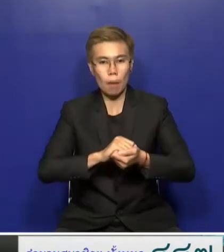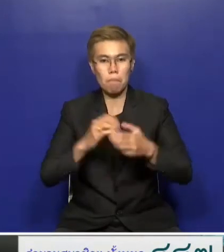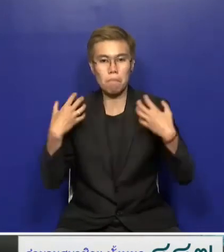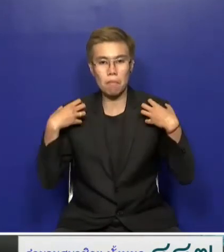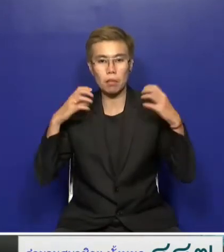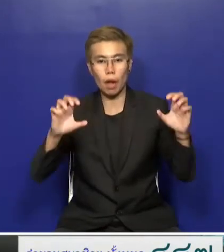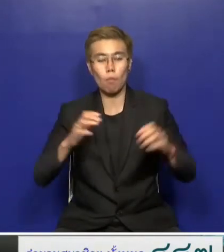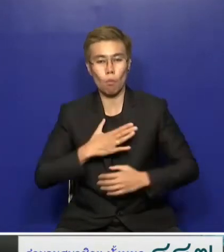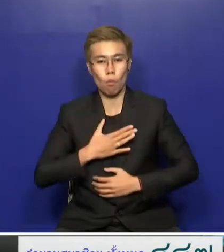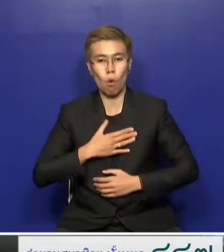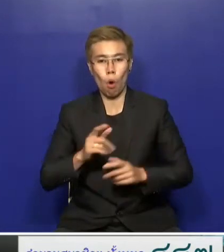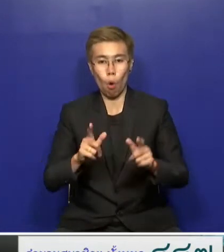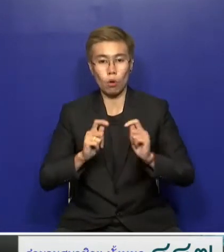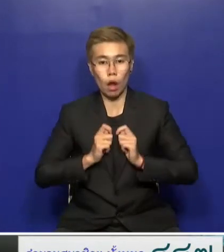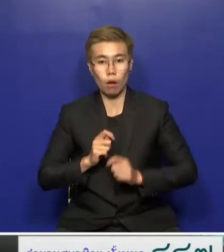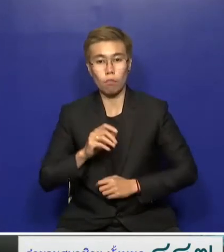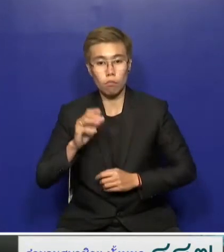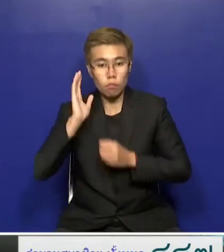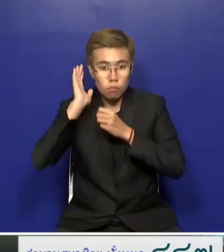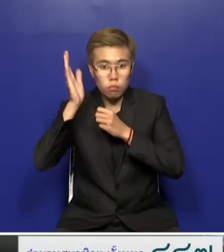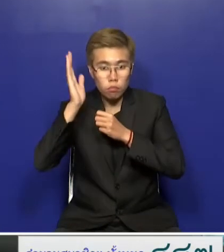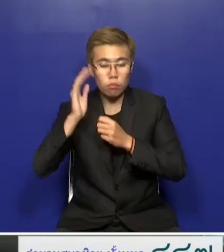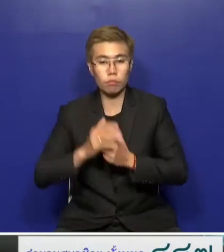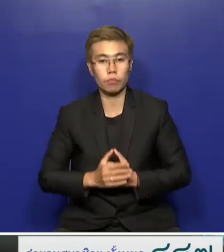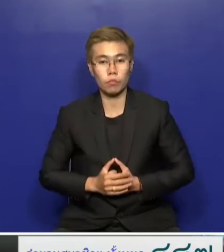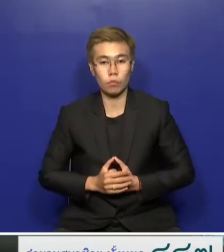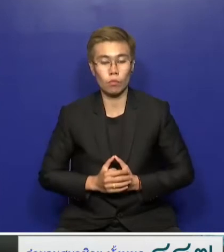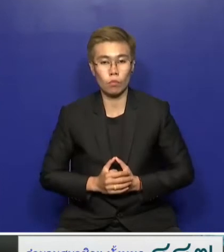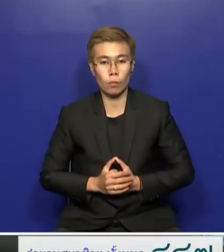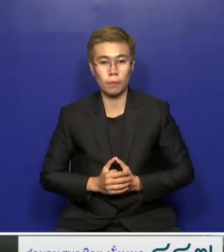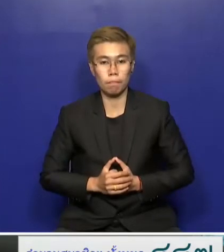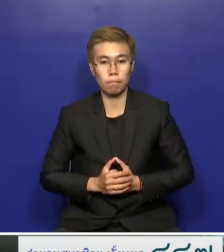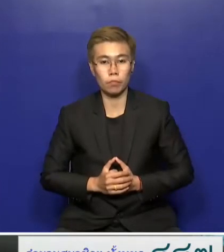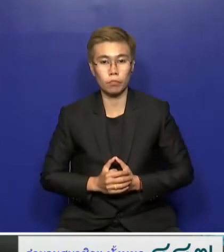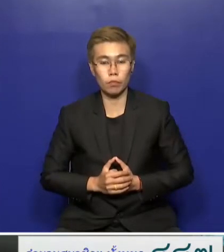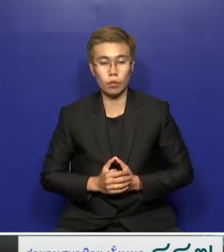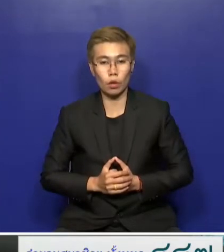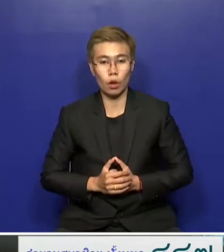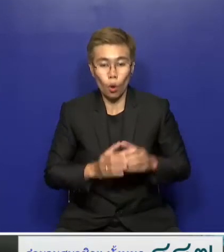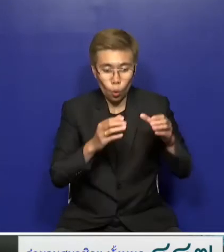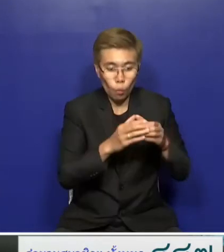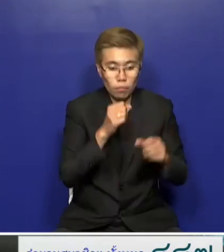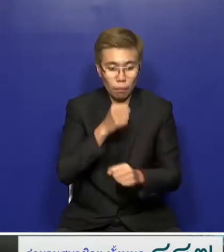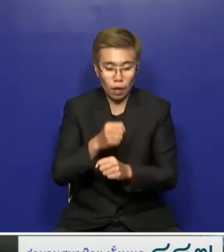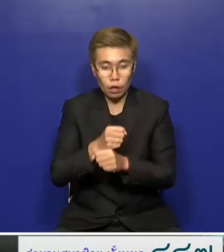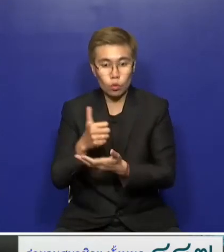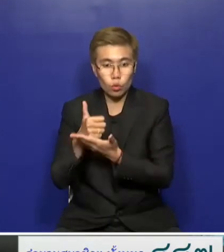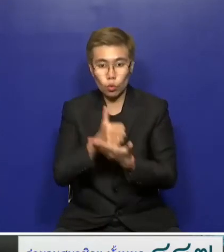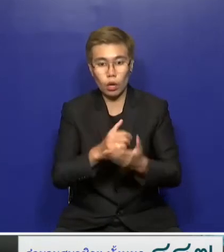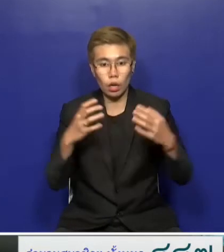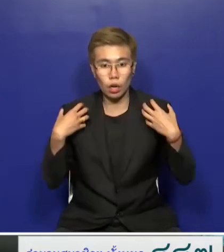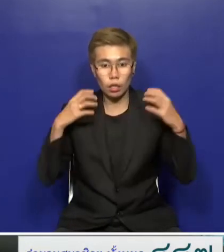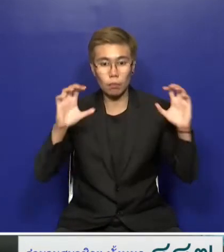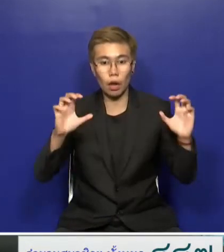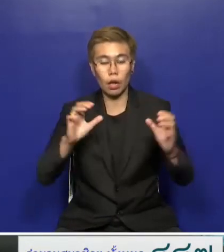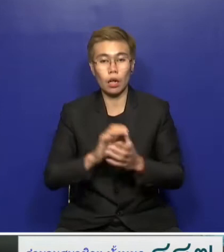าตพูดนะครับคือเรื่องหน่วยทีมงานที่ช่วยเหลือรัฐโดยเฉพาะ